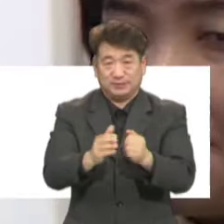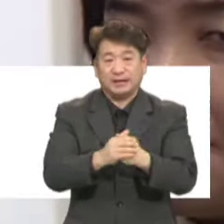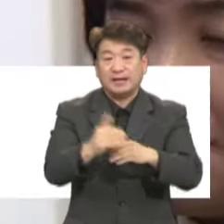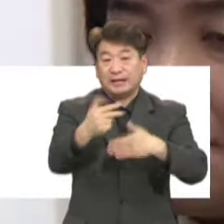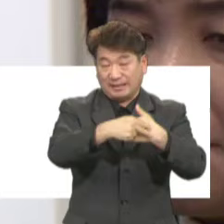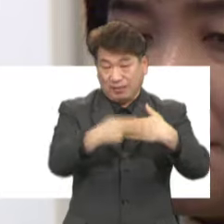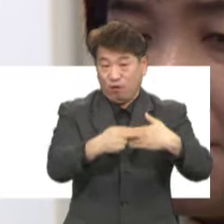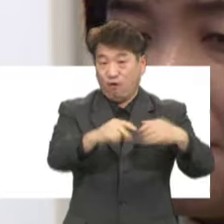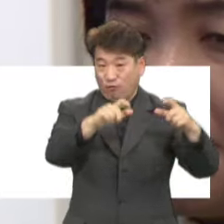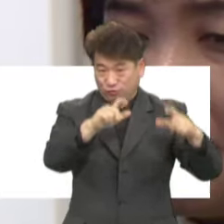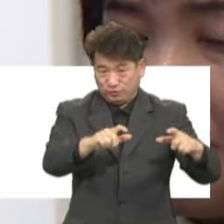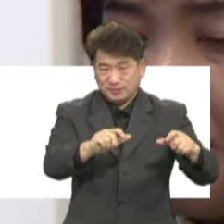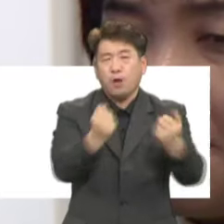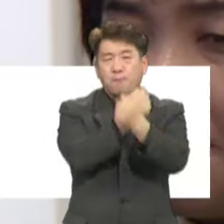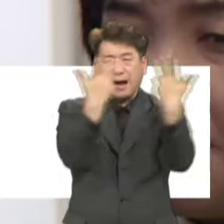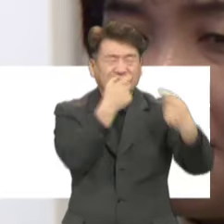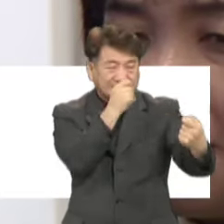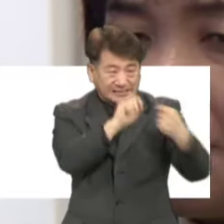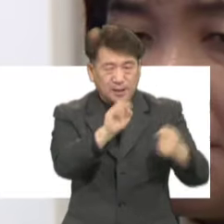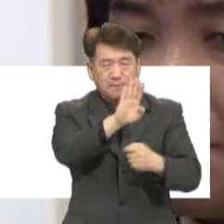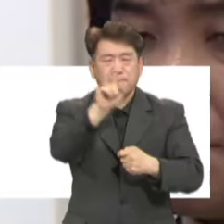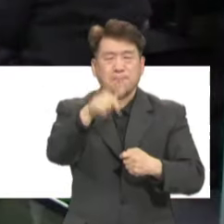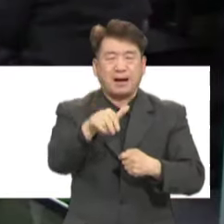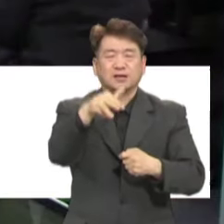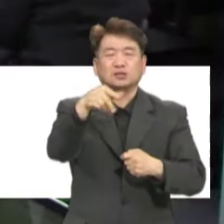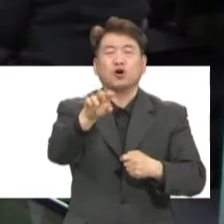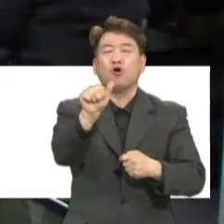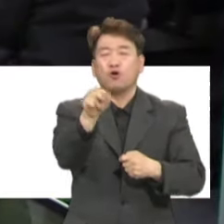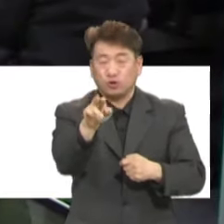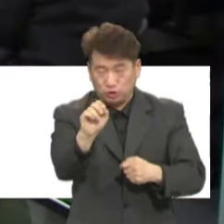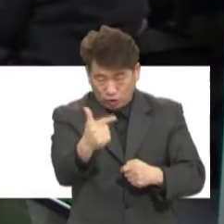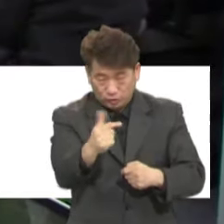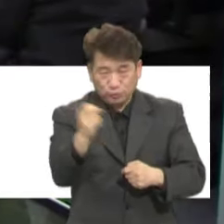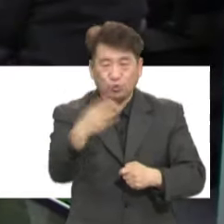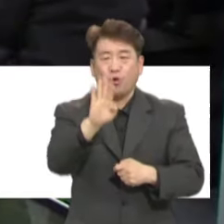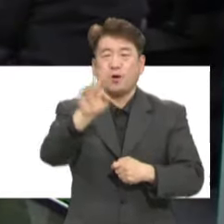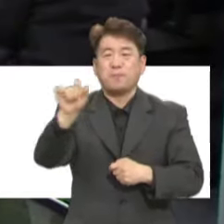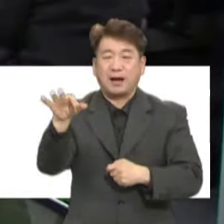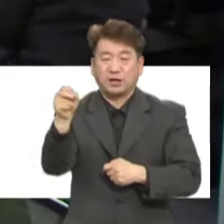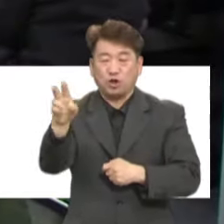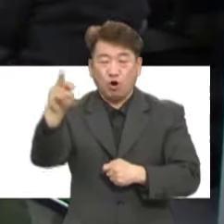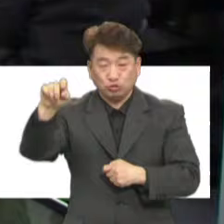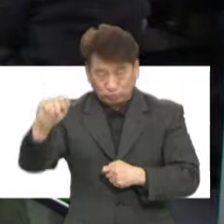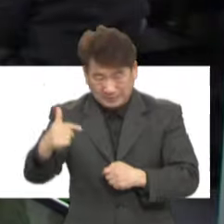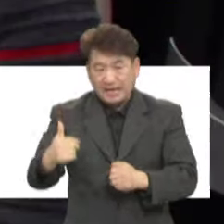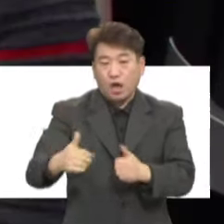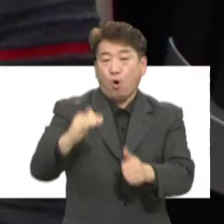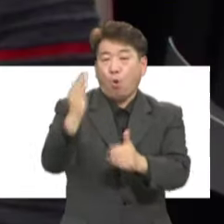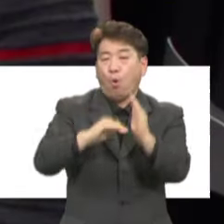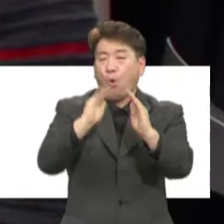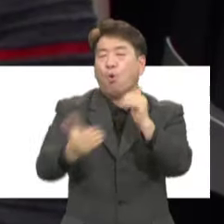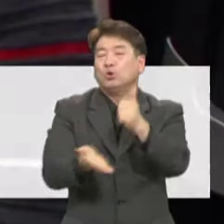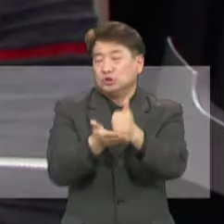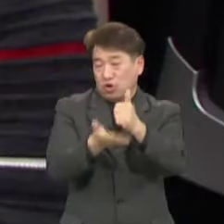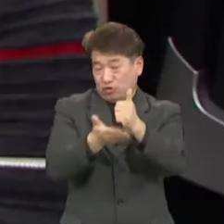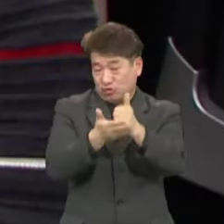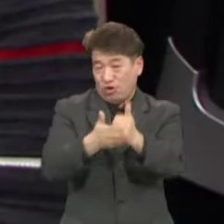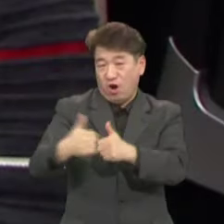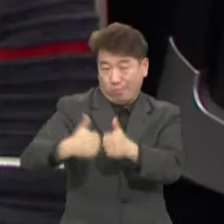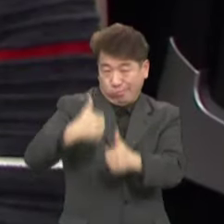대덕구는 명계 박정현 최고 의원과 명계로 분류되는 박영순 의원이 공천에 놓고 치열한 경쟁을 벌